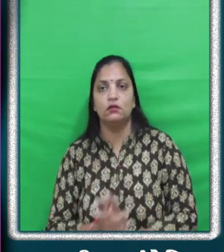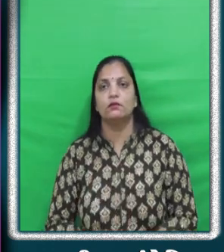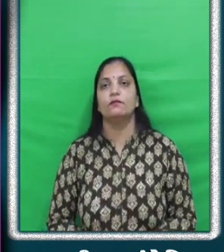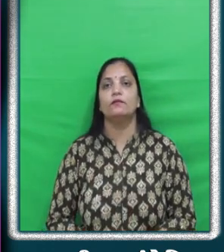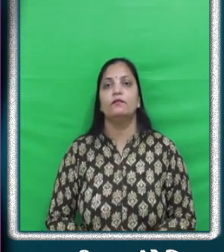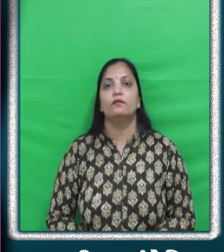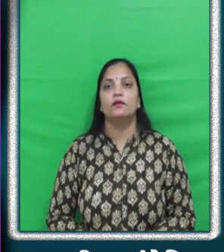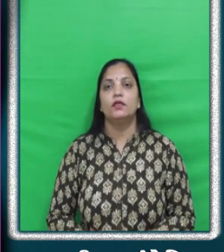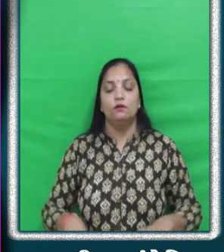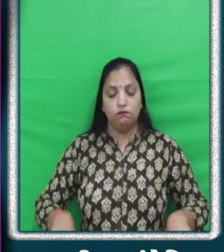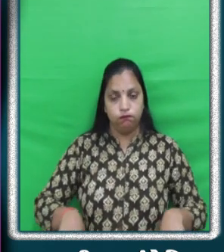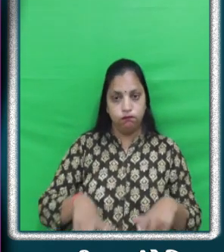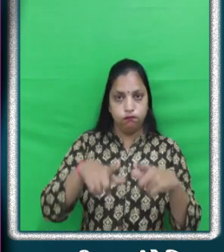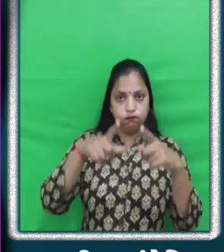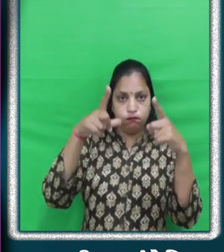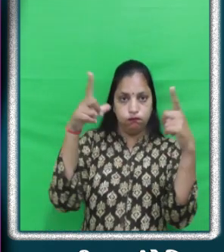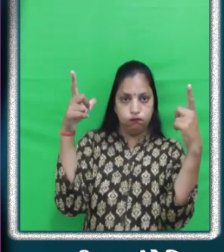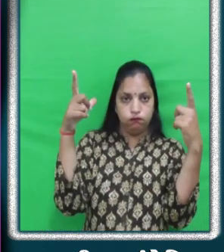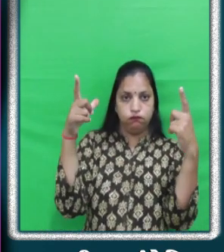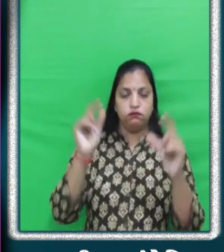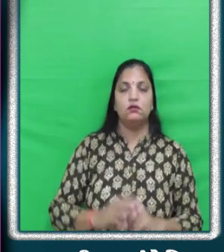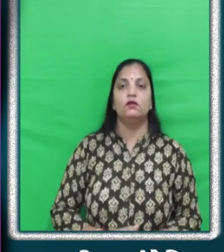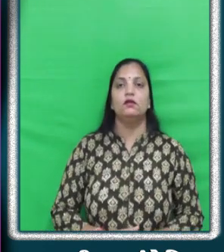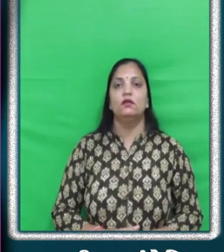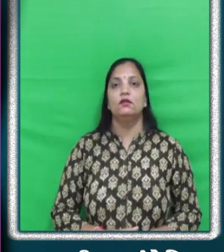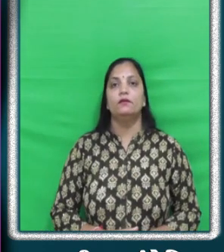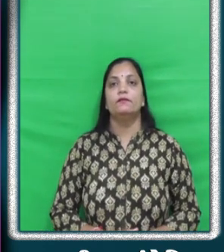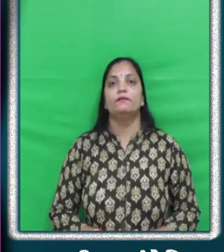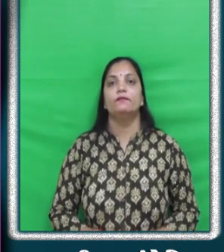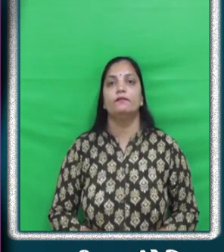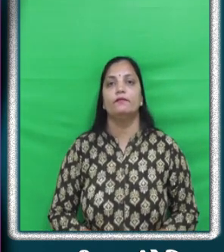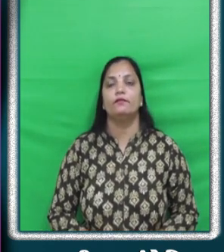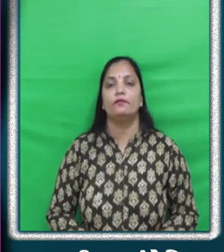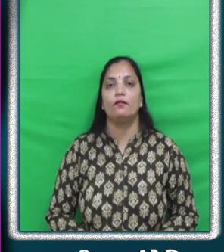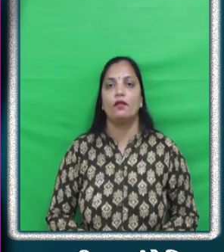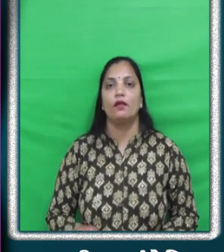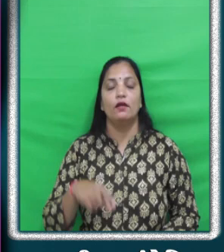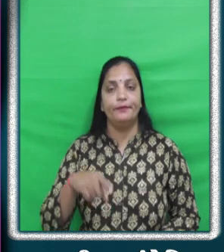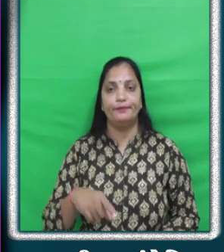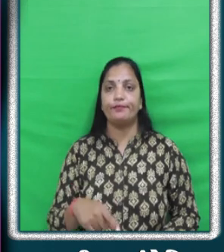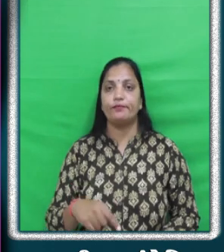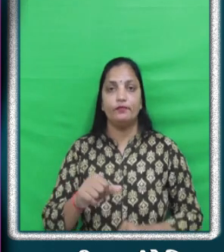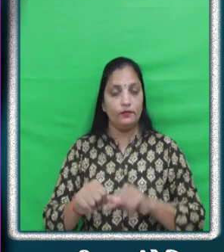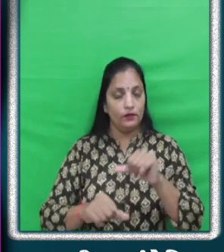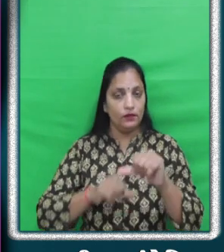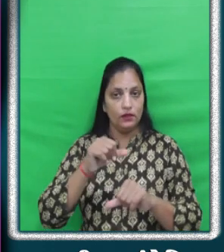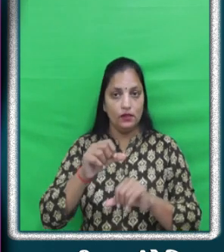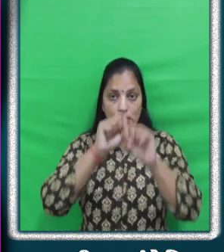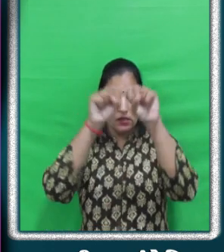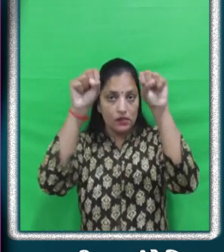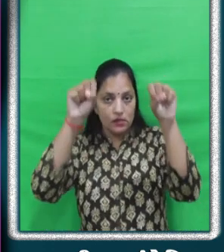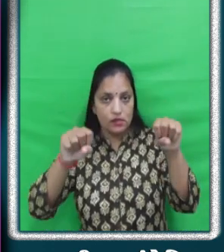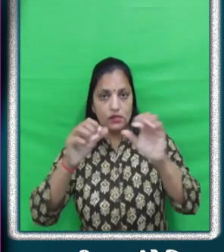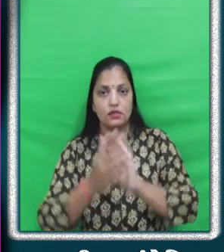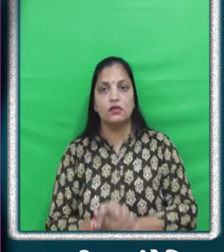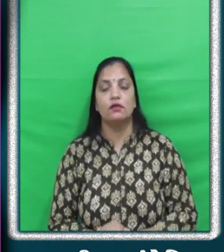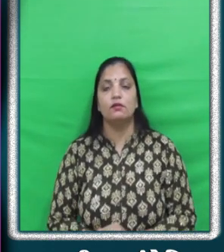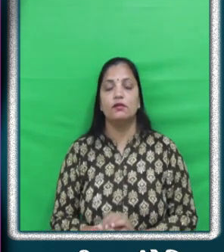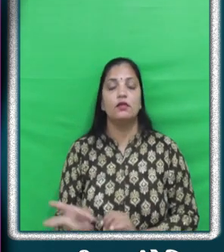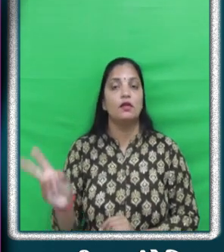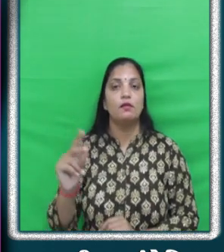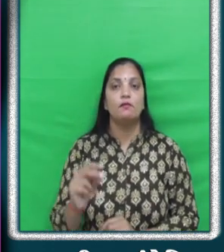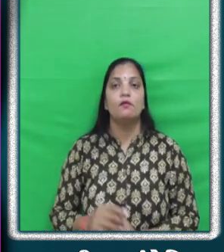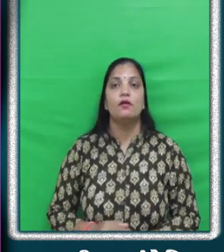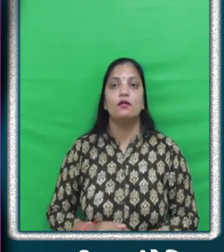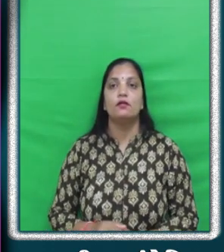માટે વનસ્પતિની અંદર સુદ્રઢ પ્રણાલી હોવી જોઈએ. અને સુદ્રઢ પ્રણાલી છે આ વનસ્પતિની અંદર. બીજું